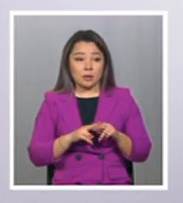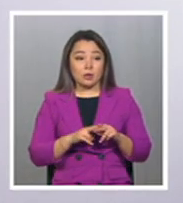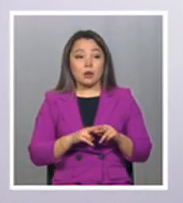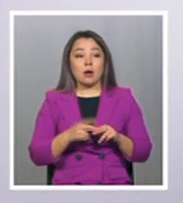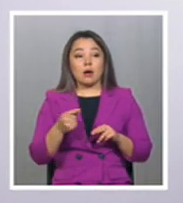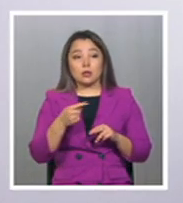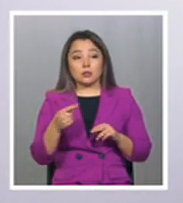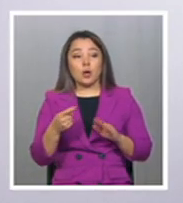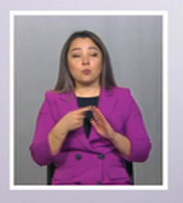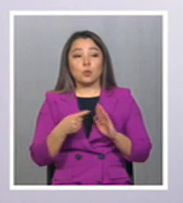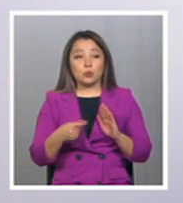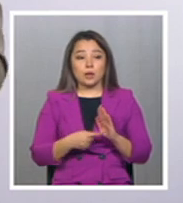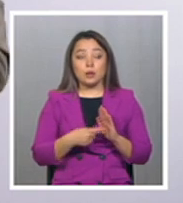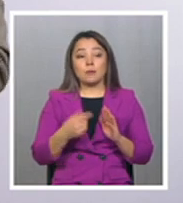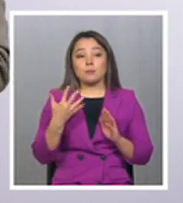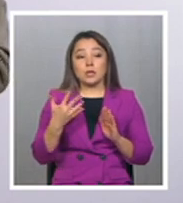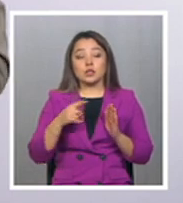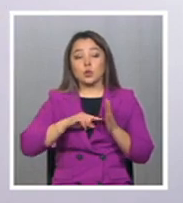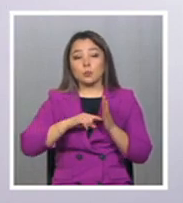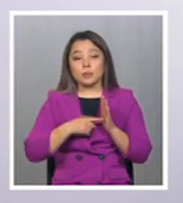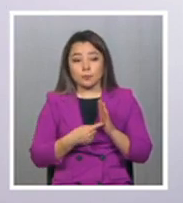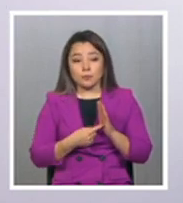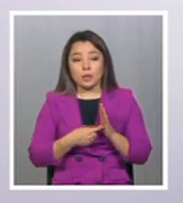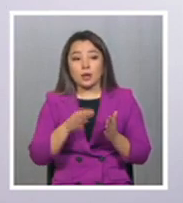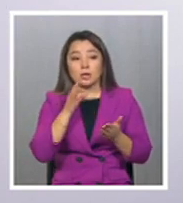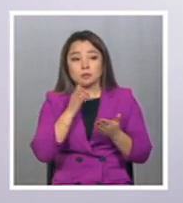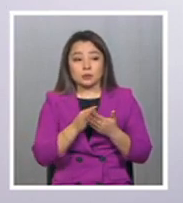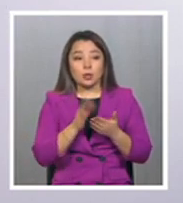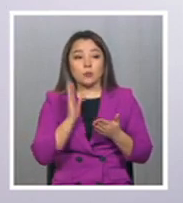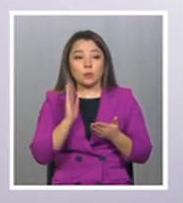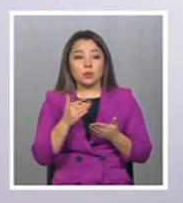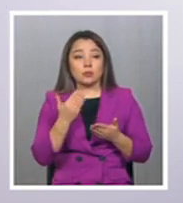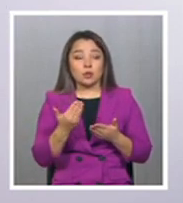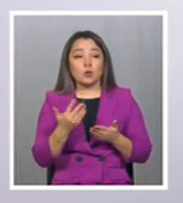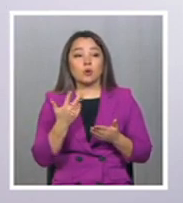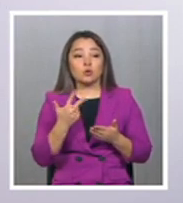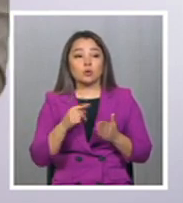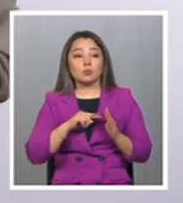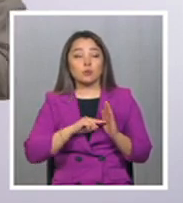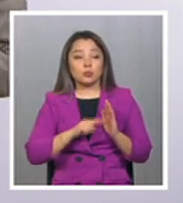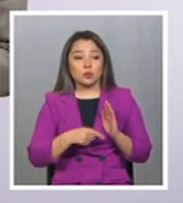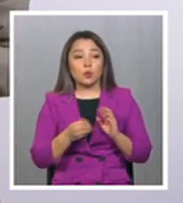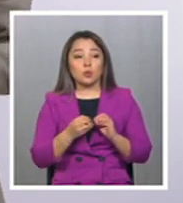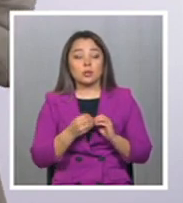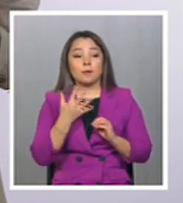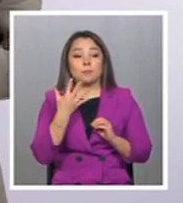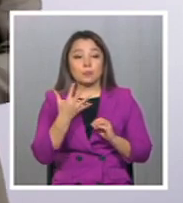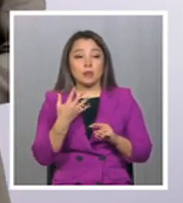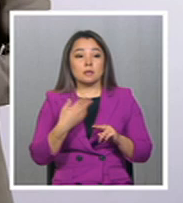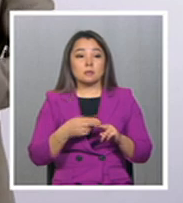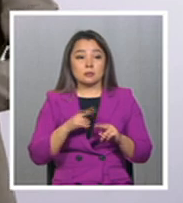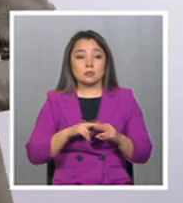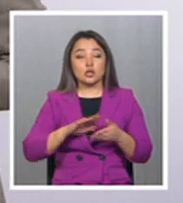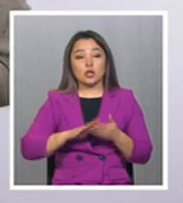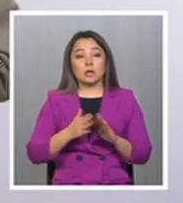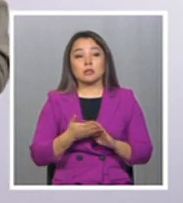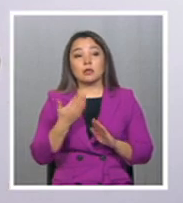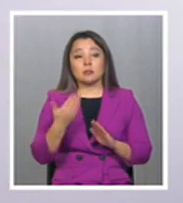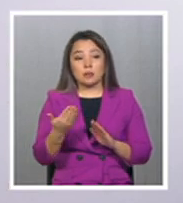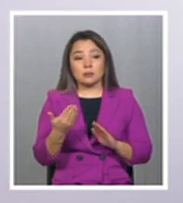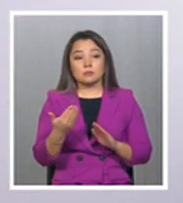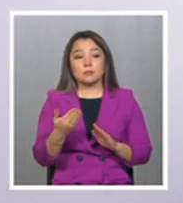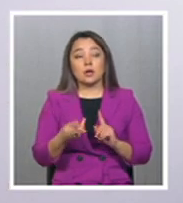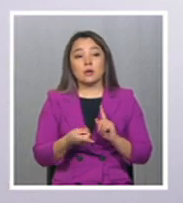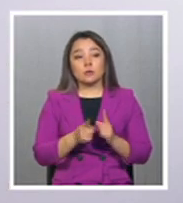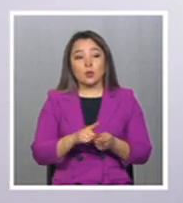алымында бөлімінде 5-ке көбейтеміз, сонда жауабы 3.5 шығады. Ал бұл жағдайда ондық бөлшекке